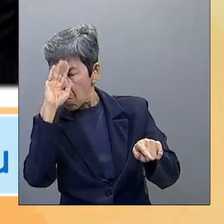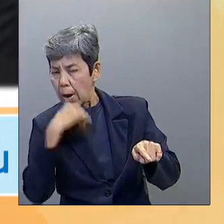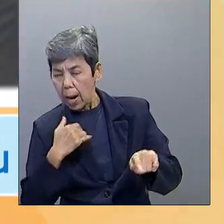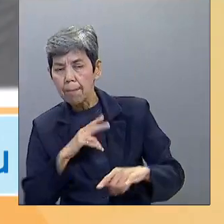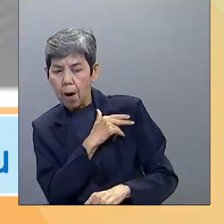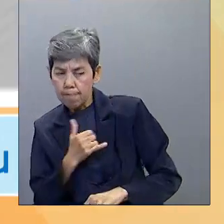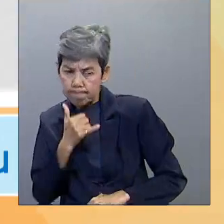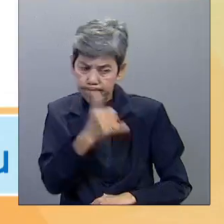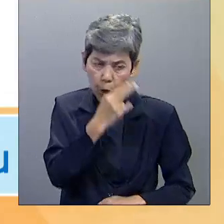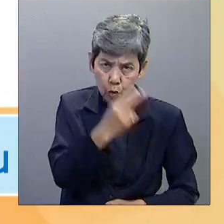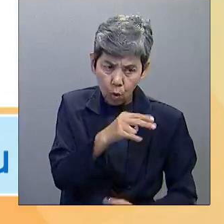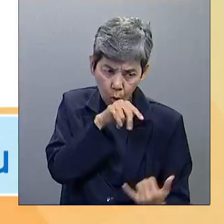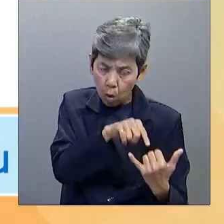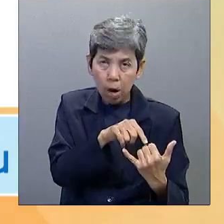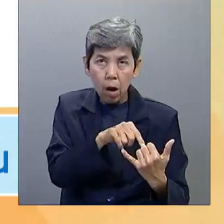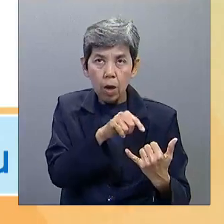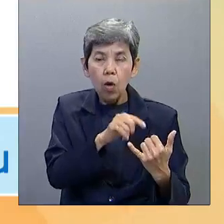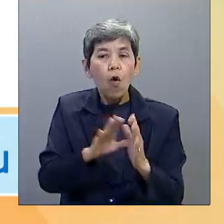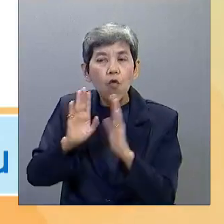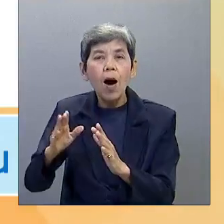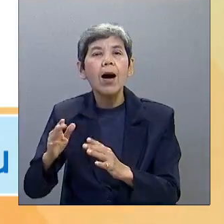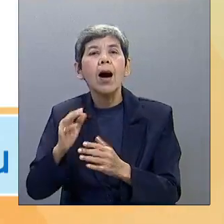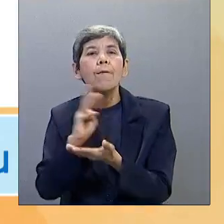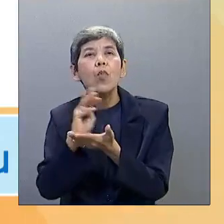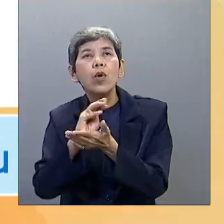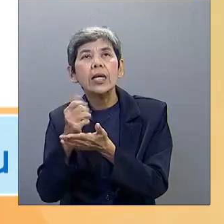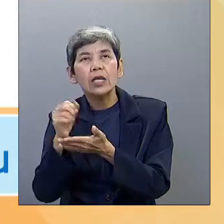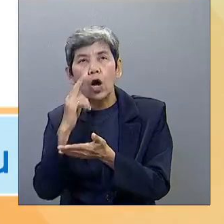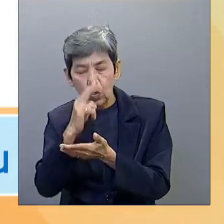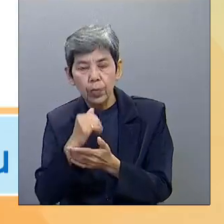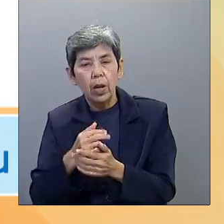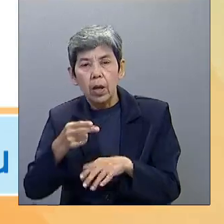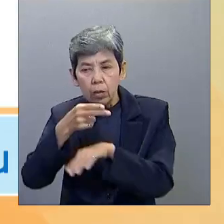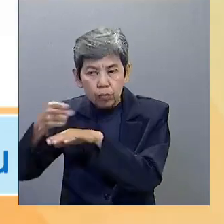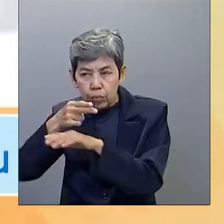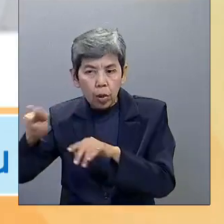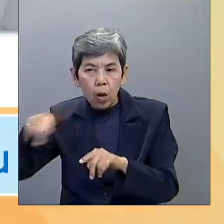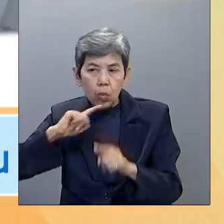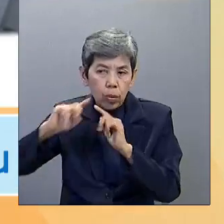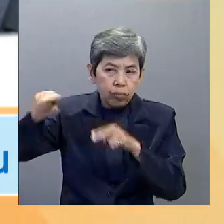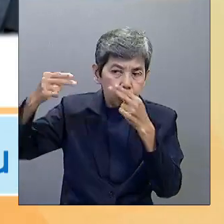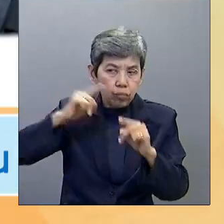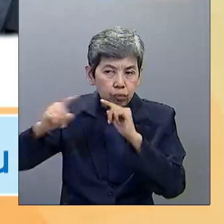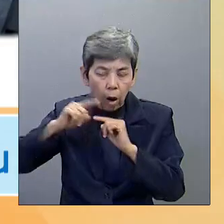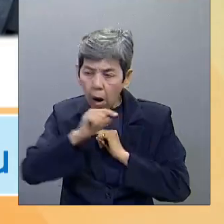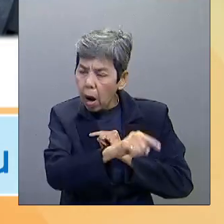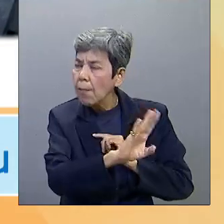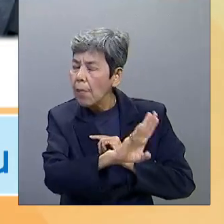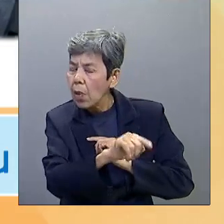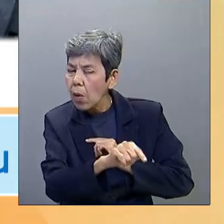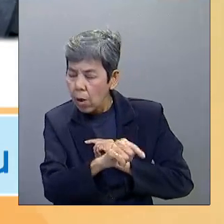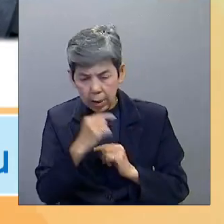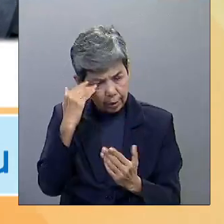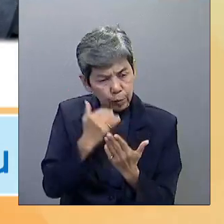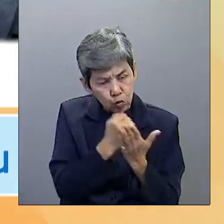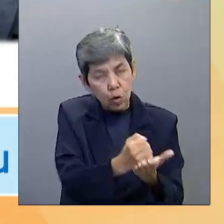ไปดูครับบางทีลงไปดูไม่ได้แล้วก็ฝากอิสระชนไปดูแล้วก็เหมือนวิดีโอคอลกันนะครับแล้วก็ช่วยกันดูเคสว่าไอ้เคสนี้เป็นยังไงแล้วก็วาง